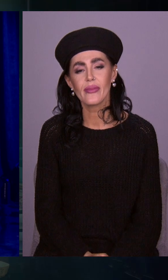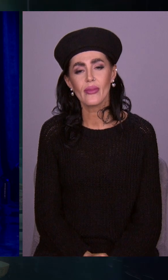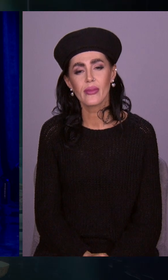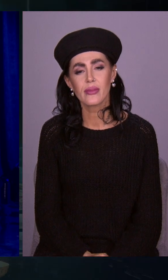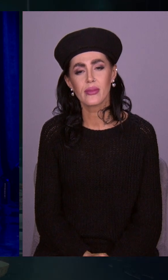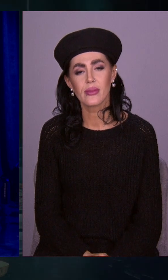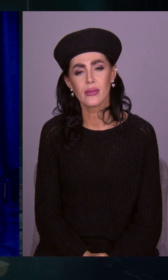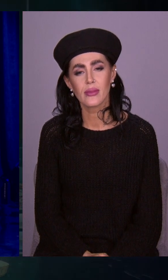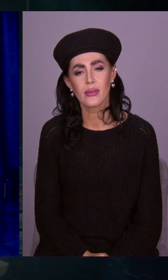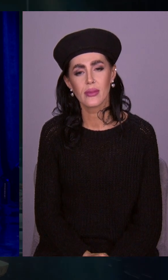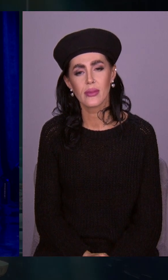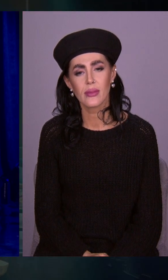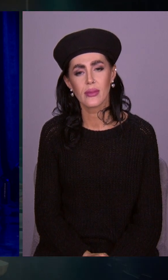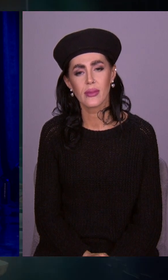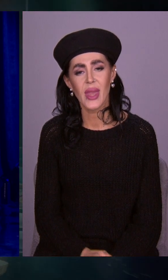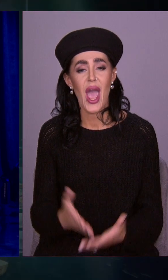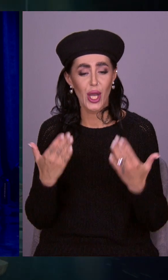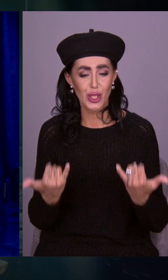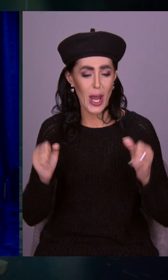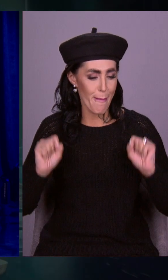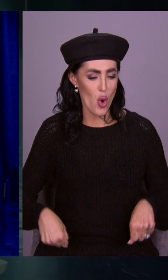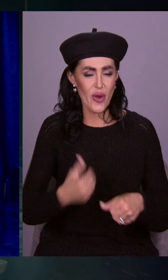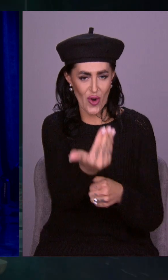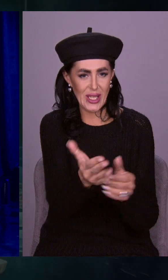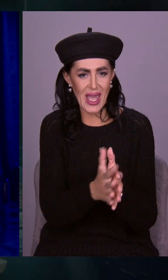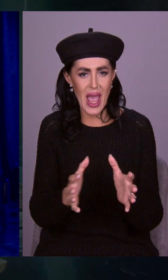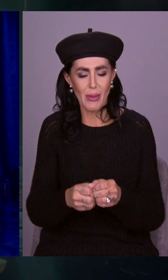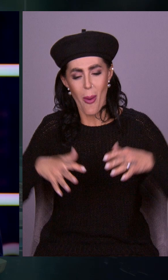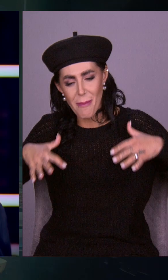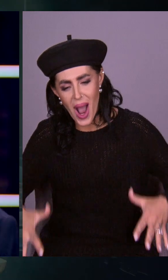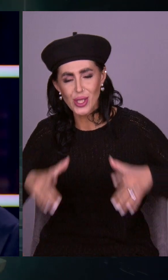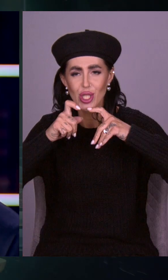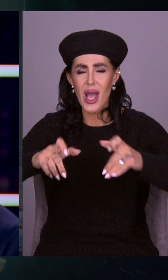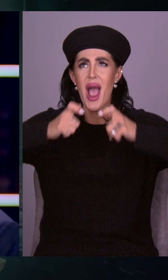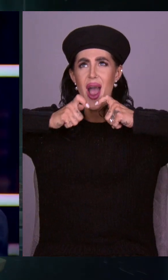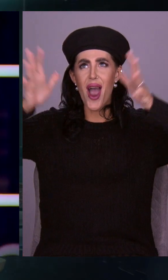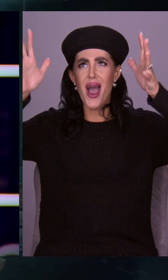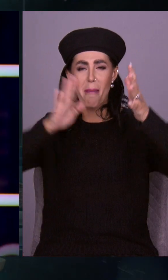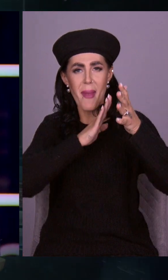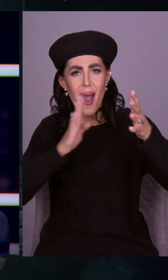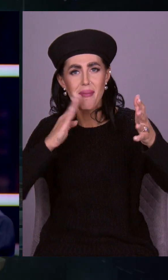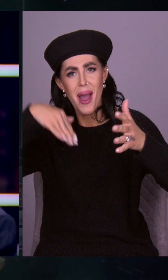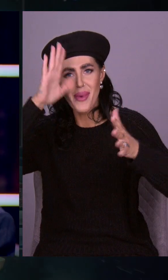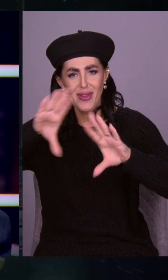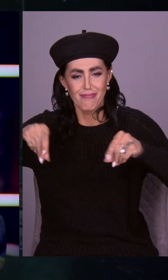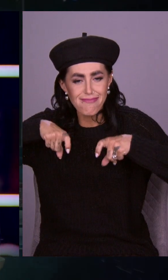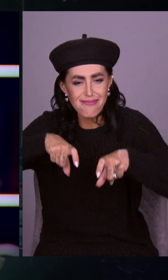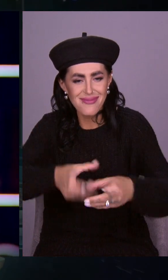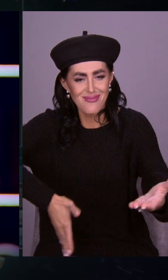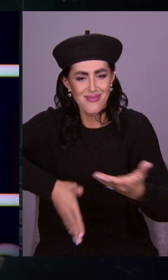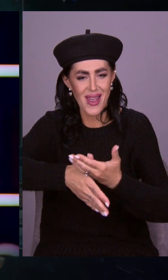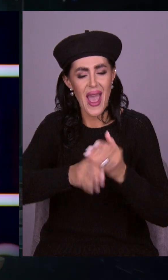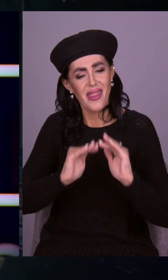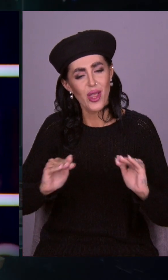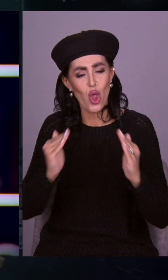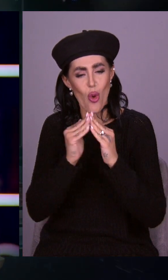Тепер можна у вас падати, кричати, звати маму, звати всіх, всі біжать на допомогу. Так. Фух,